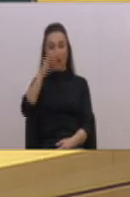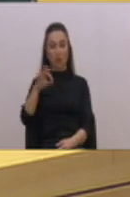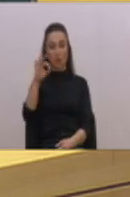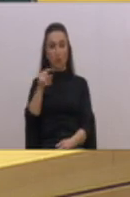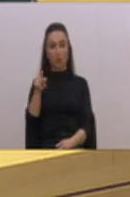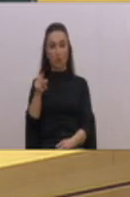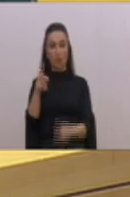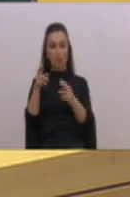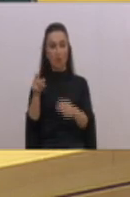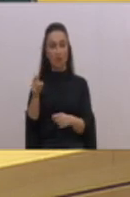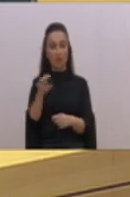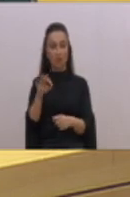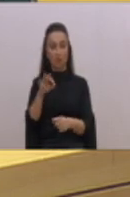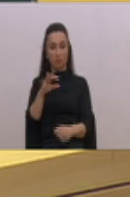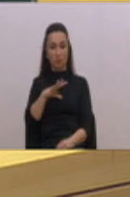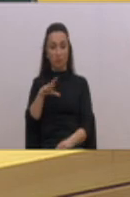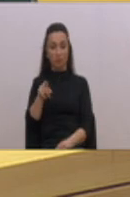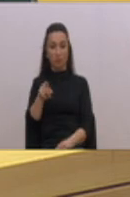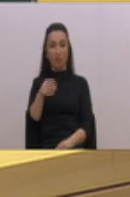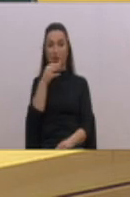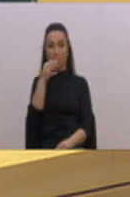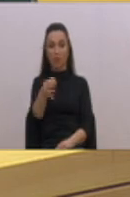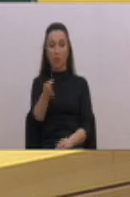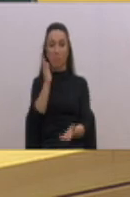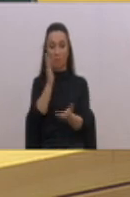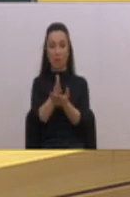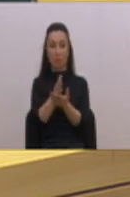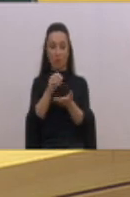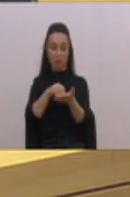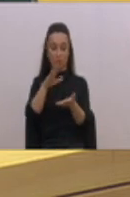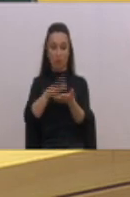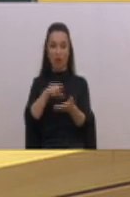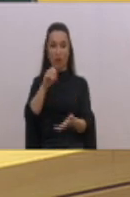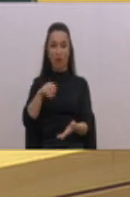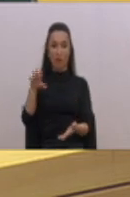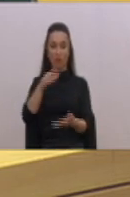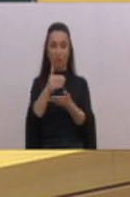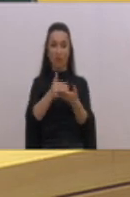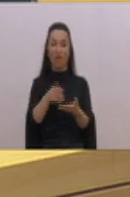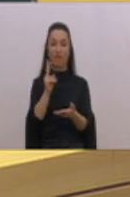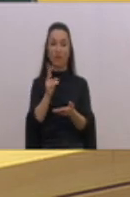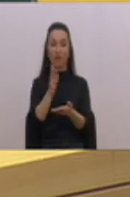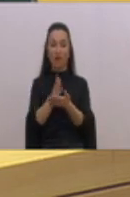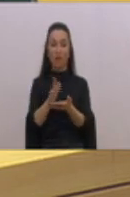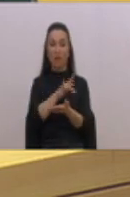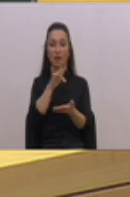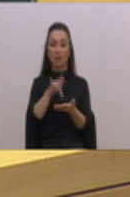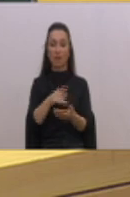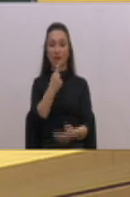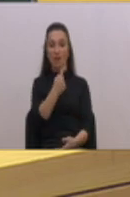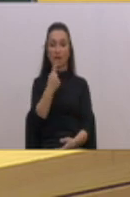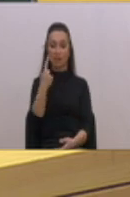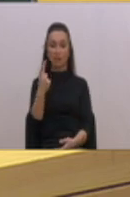დასანქცირებას, ჩვენმა საერთაშორისო პარტნიორებმა თქვენ გითხრეს და პირდაპირ ჩაგიწერეს ევროპარლამენტის რეზოლუციაში, ვინ არის ამ ქვეყნის